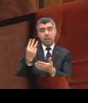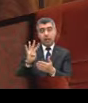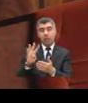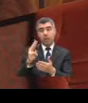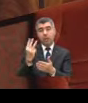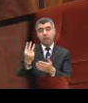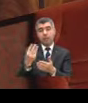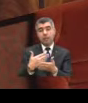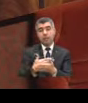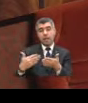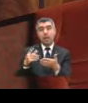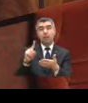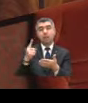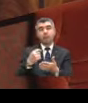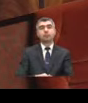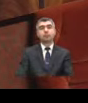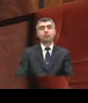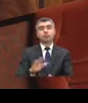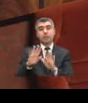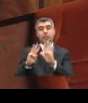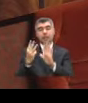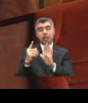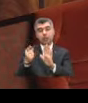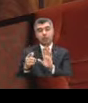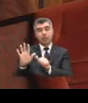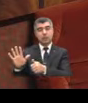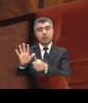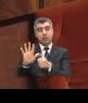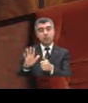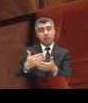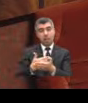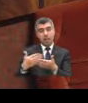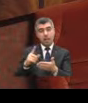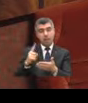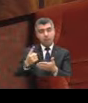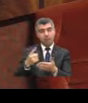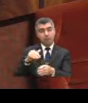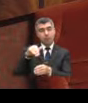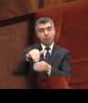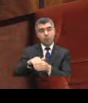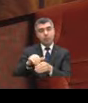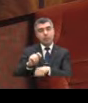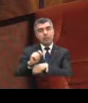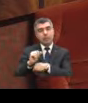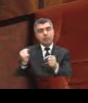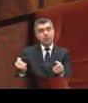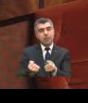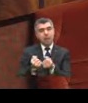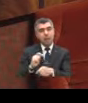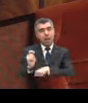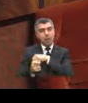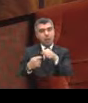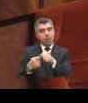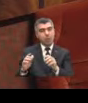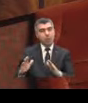34 مليار درهم، ومنها 13.66 مليار درهم ممولة من صندوق التنمية القروية والمناطق